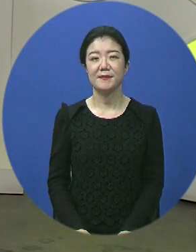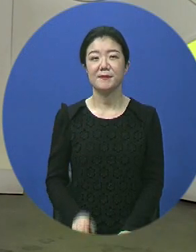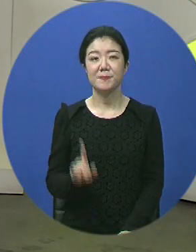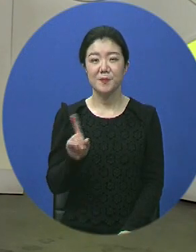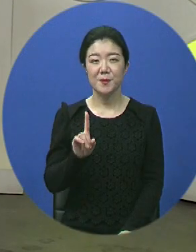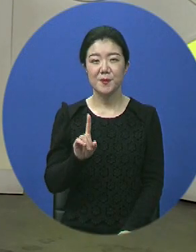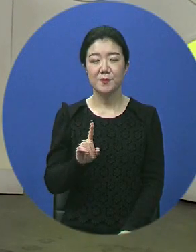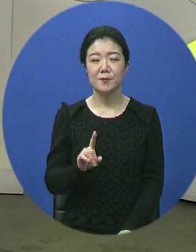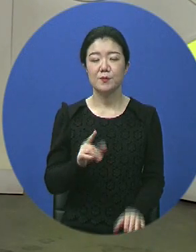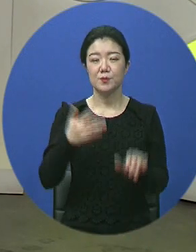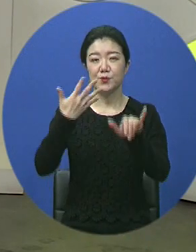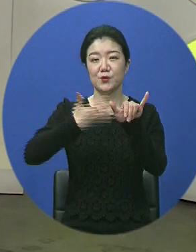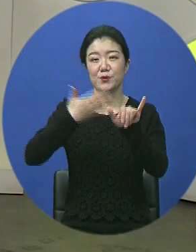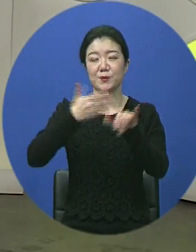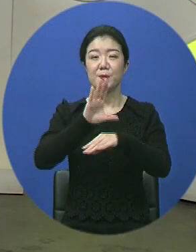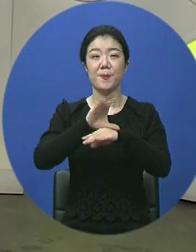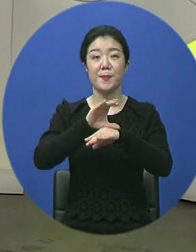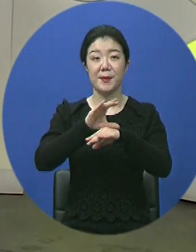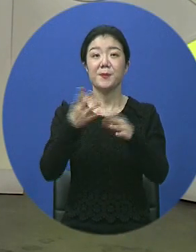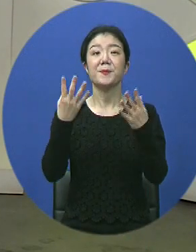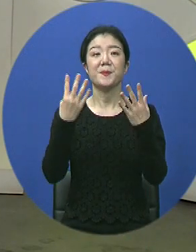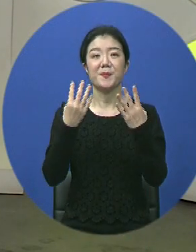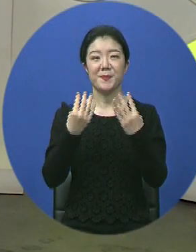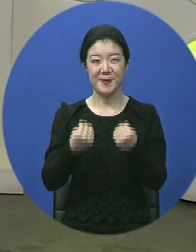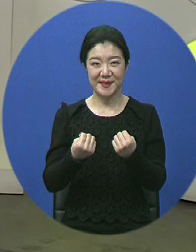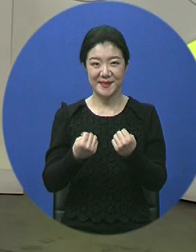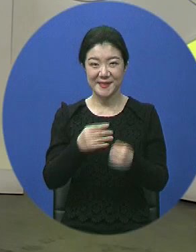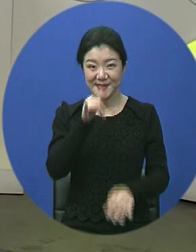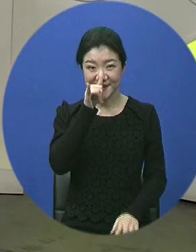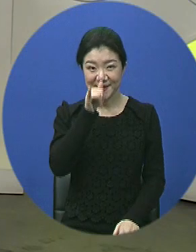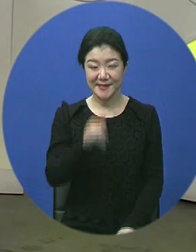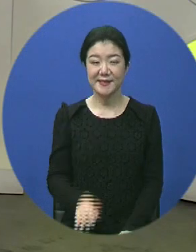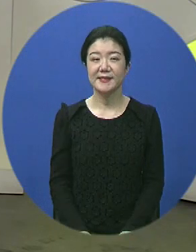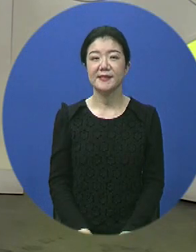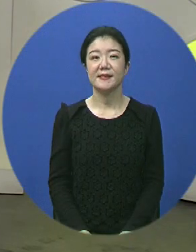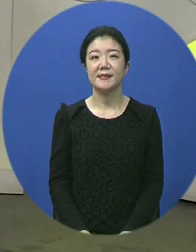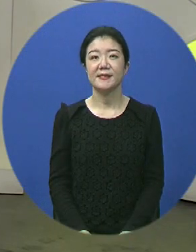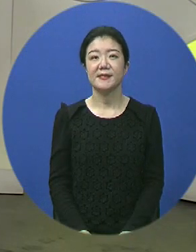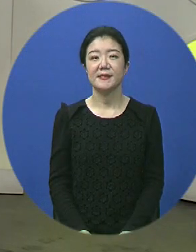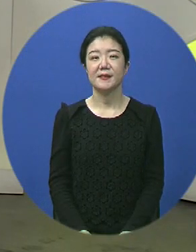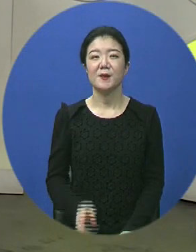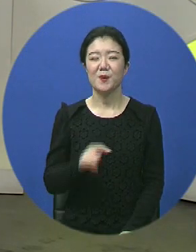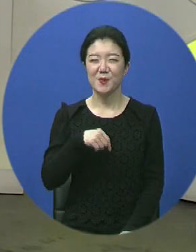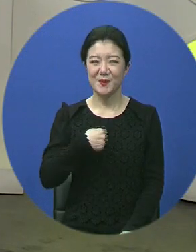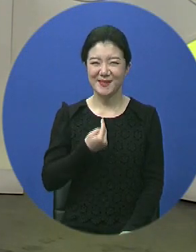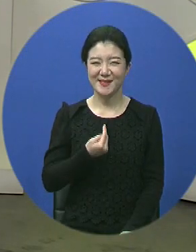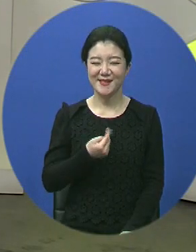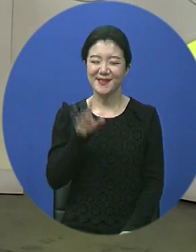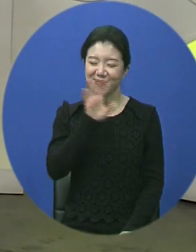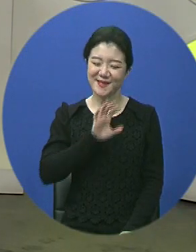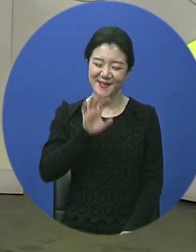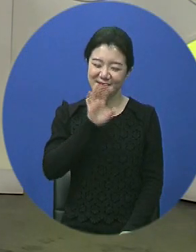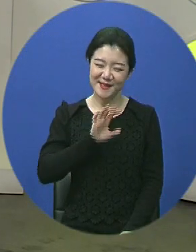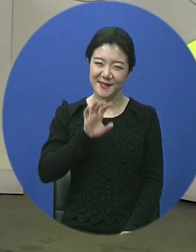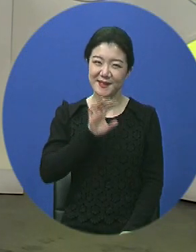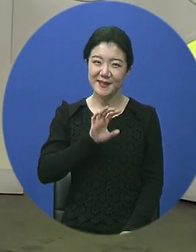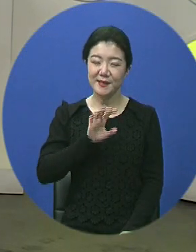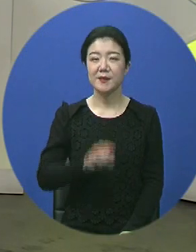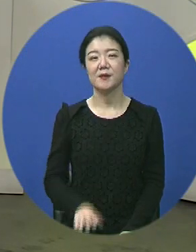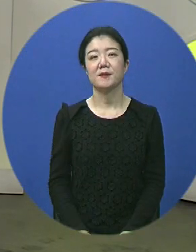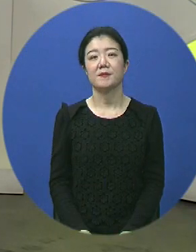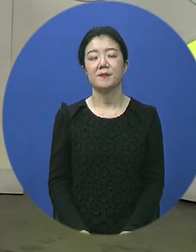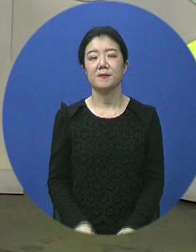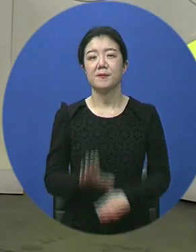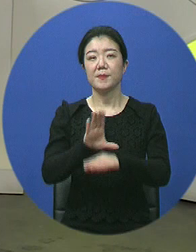나름대로 이제 그 유튜브 방송이라는 걸 또 많이 이제 하잖아요. 네. 그것도 이제 또 혼자서 많이 이제 연습도 해보고 네.